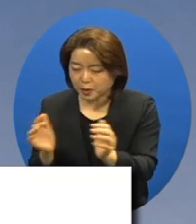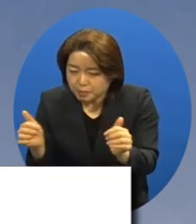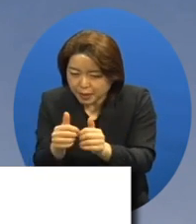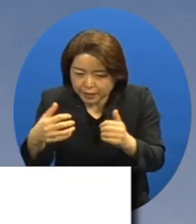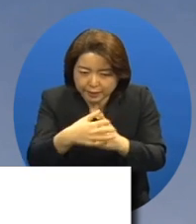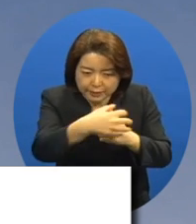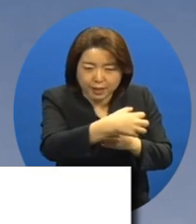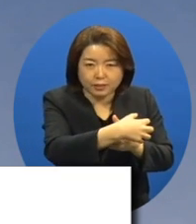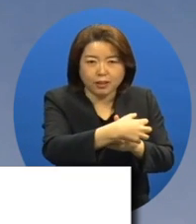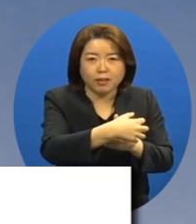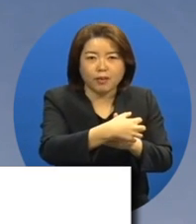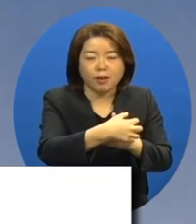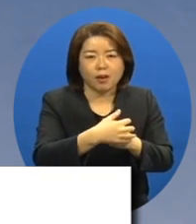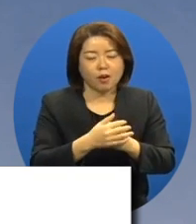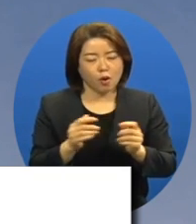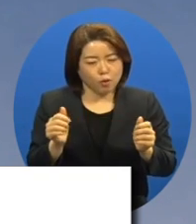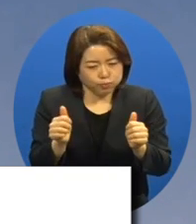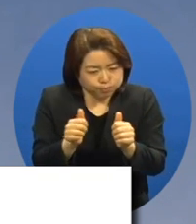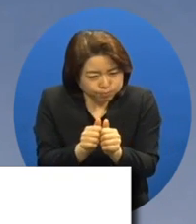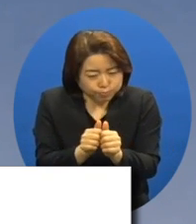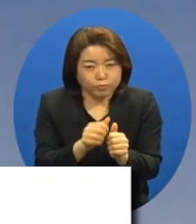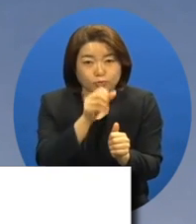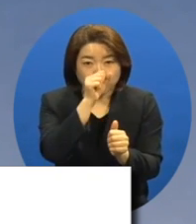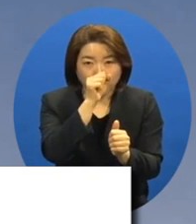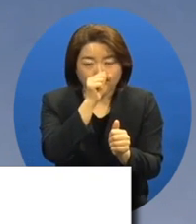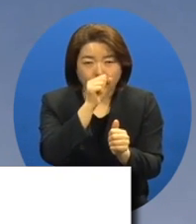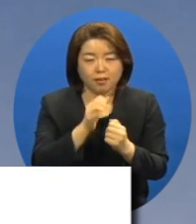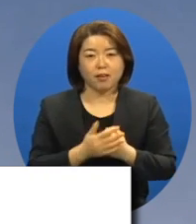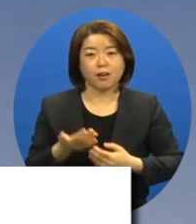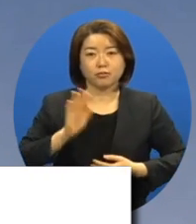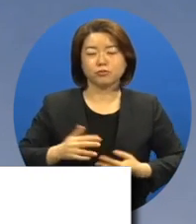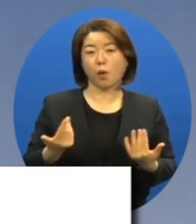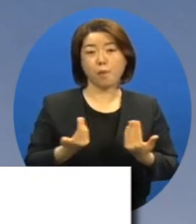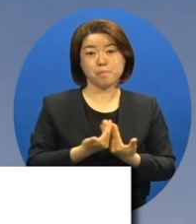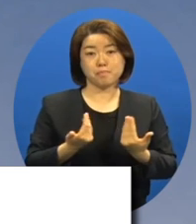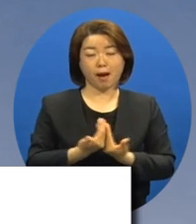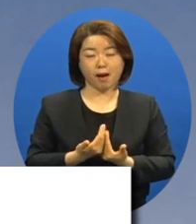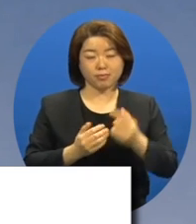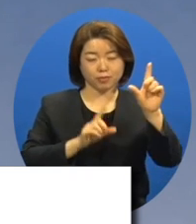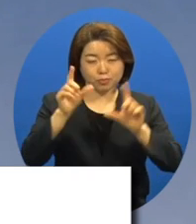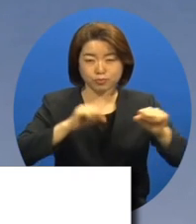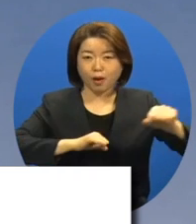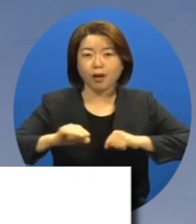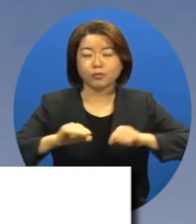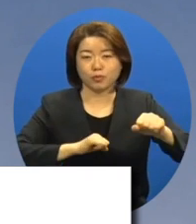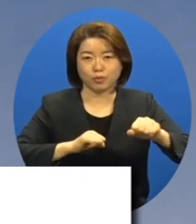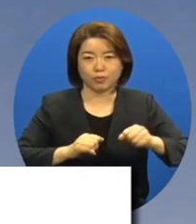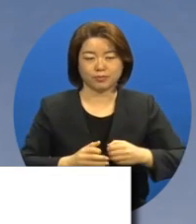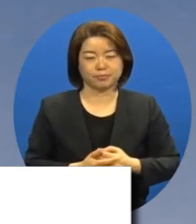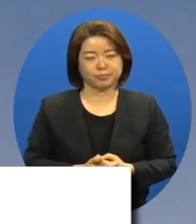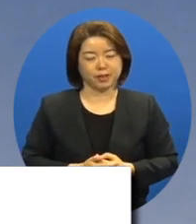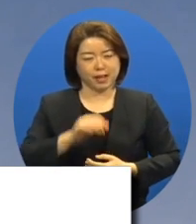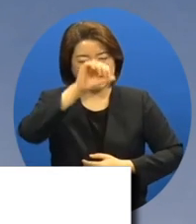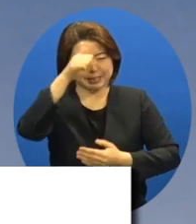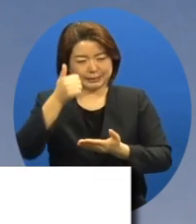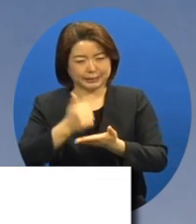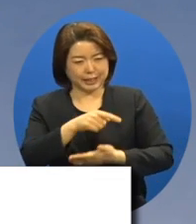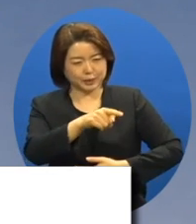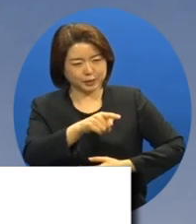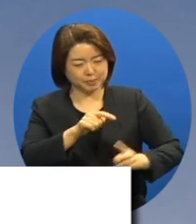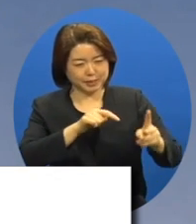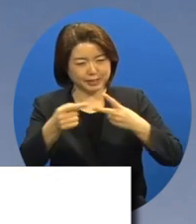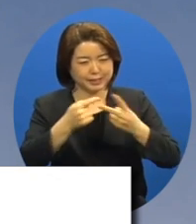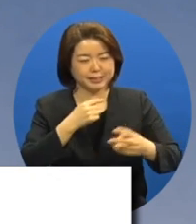같이 붙어 있어야 마땅할 잖아요 그런데 정반대로 한다는 거죠 그 장로님의 해석이 참 재미